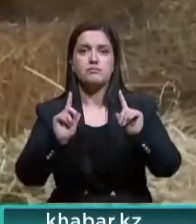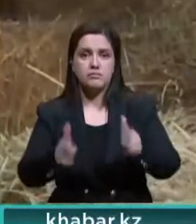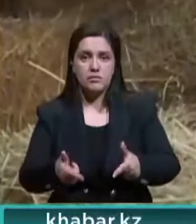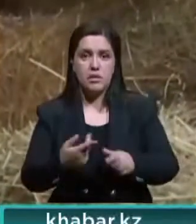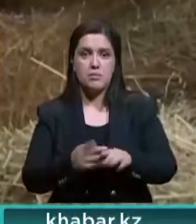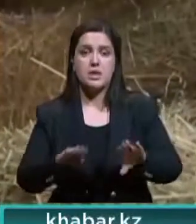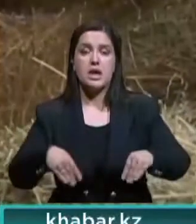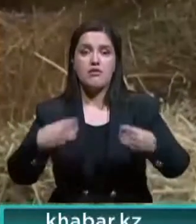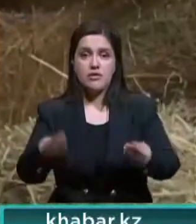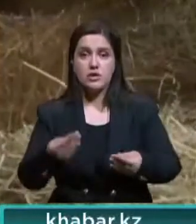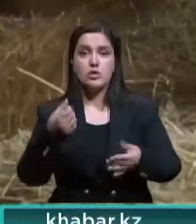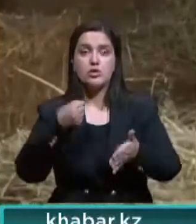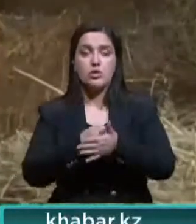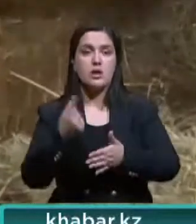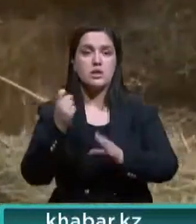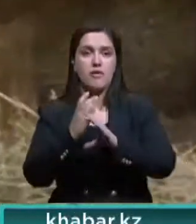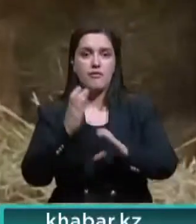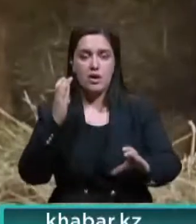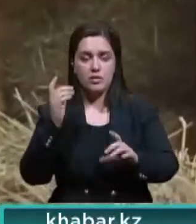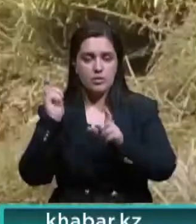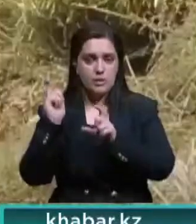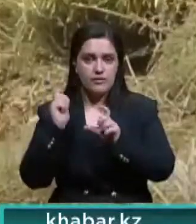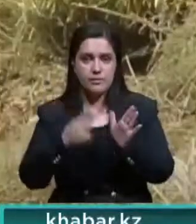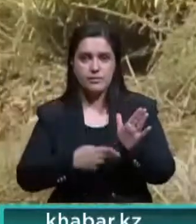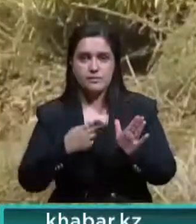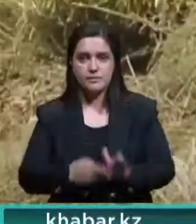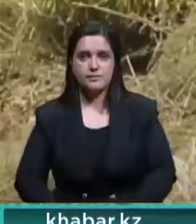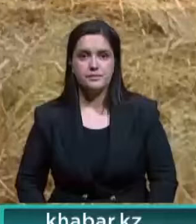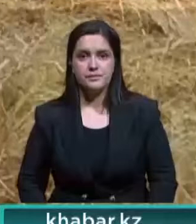необходимости предоставить волонтерам до 100 вагонов